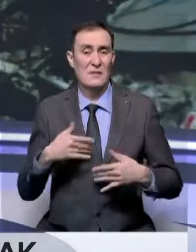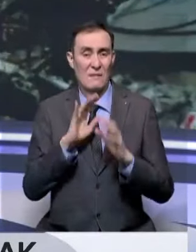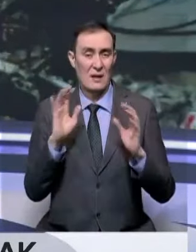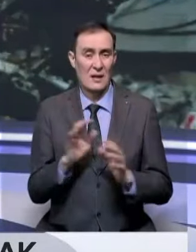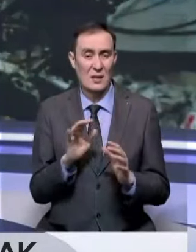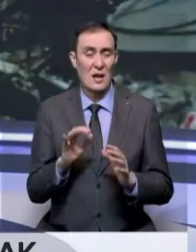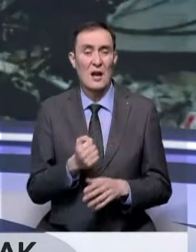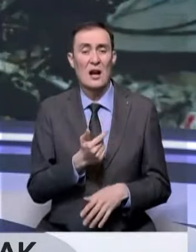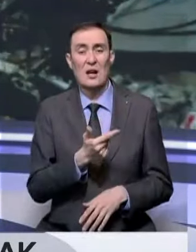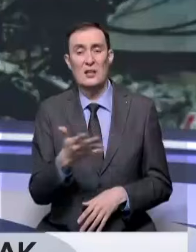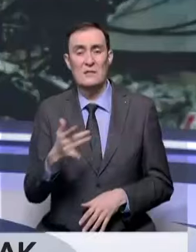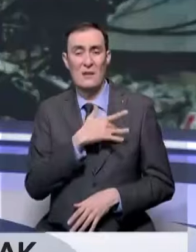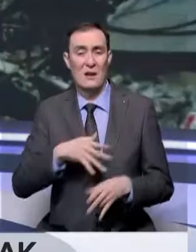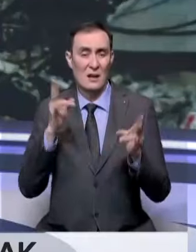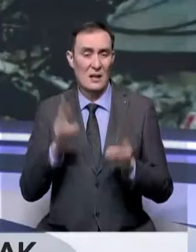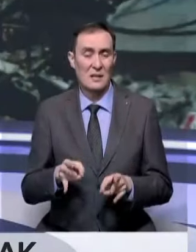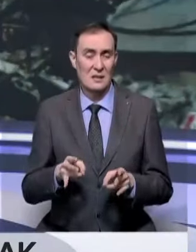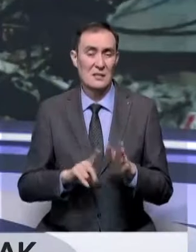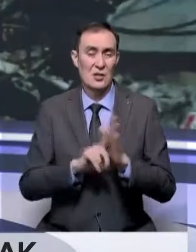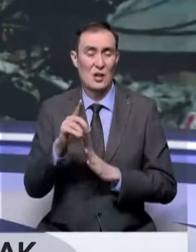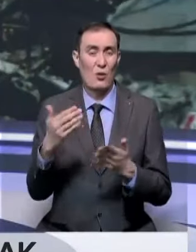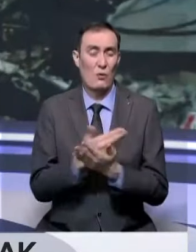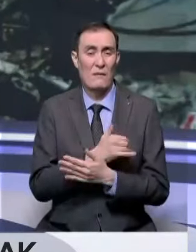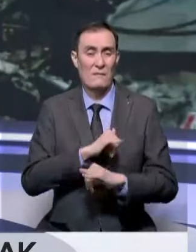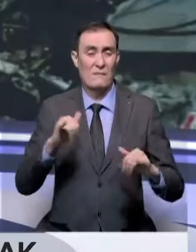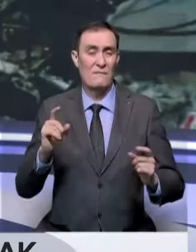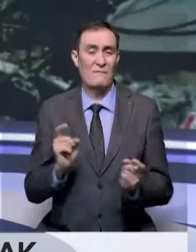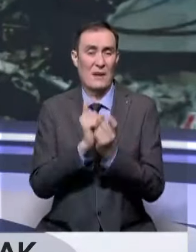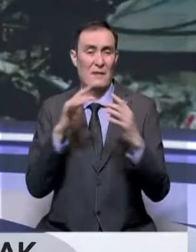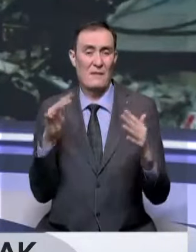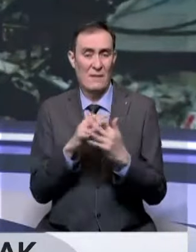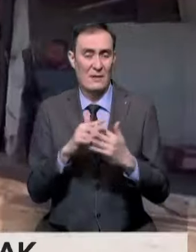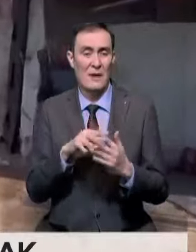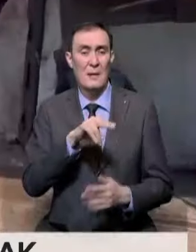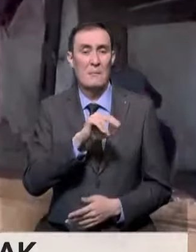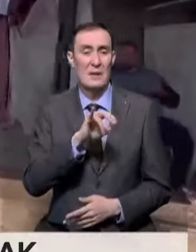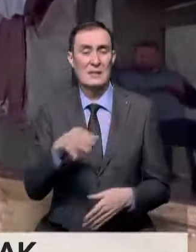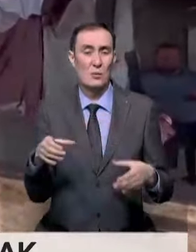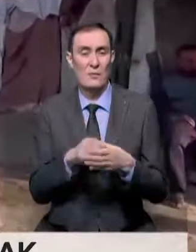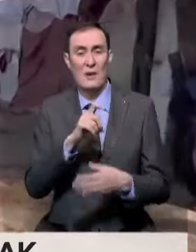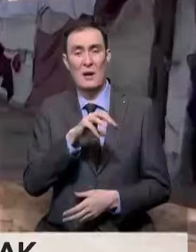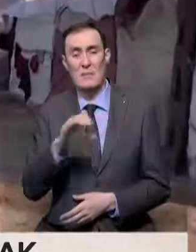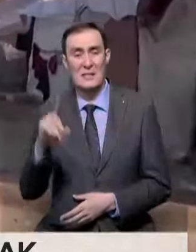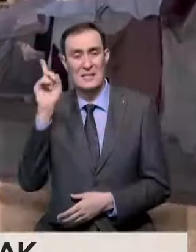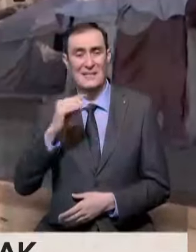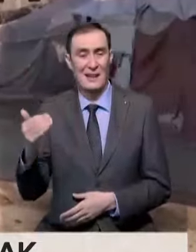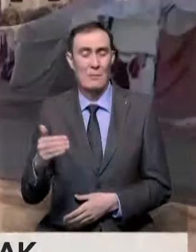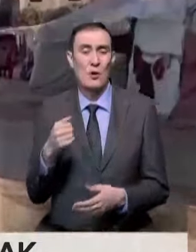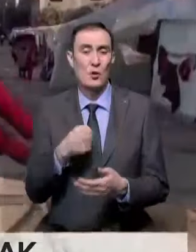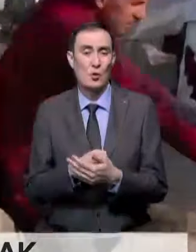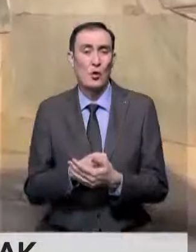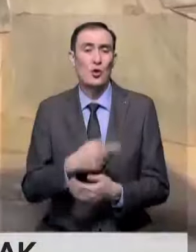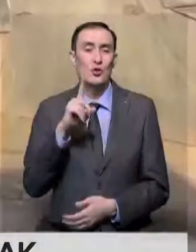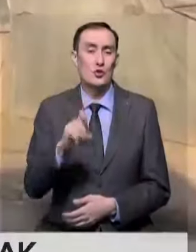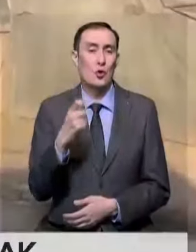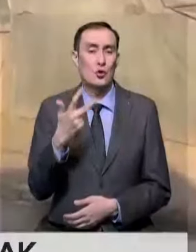здравоохранения анклава а число раненых с начала нового Витка военного конфликта между палестинской группировкой Хамас и израилем